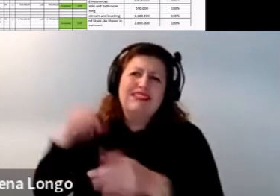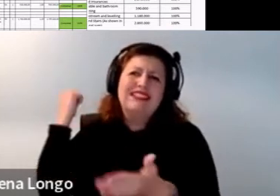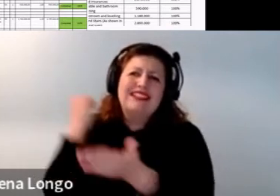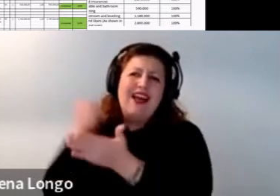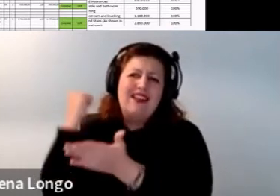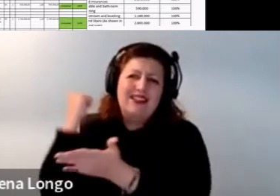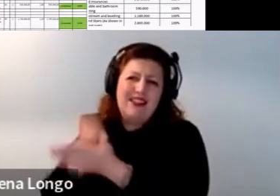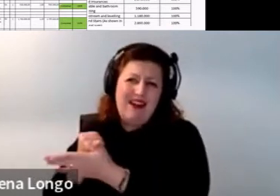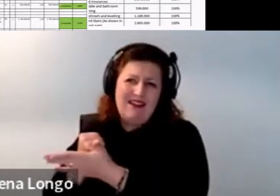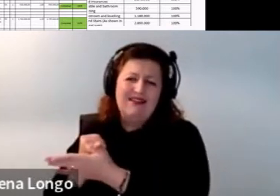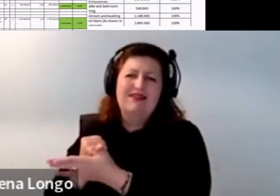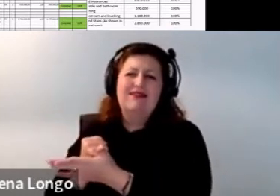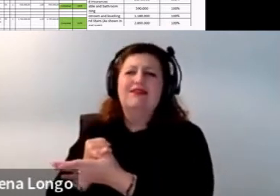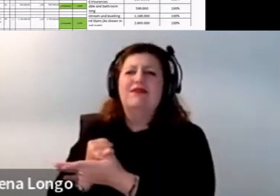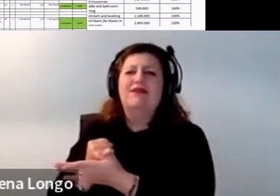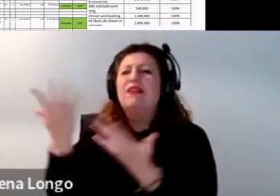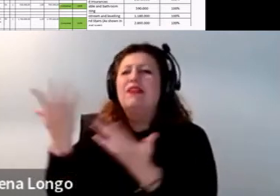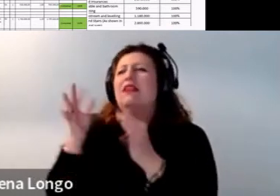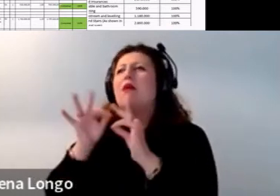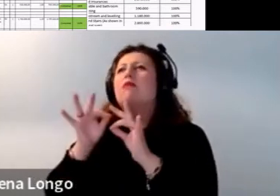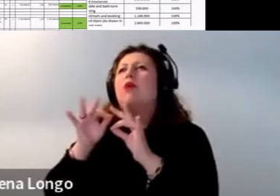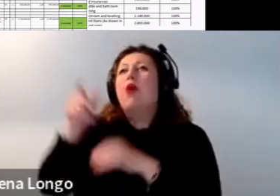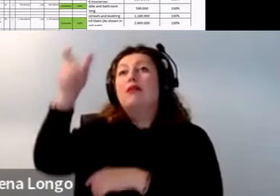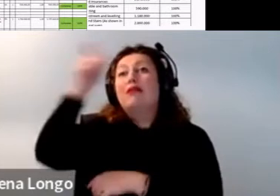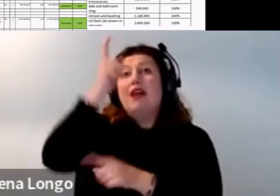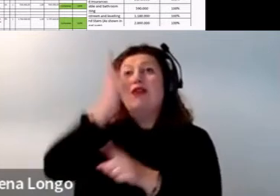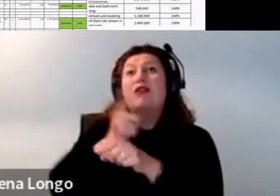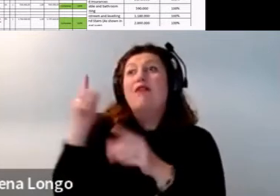che lo Stato deve costruire una scuola.